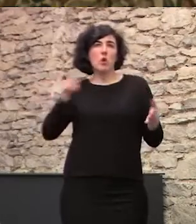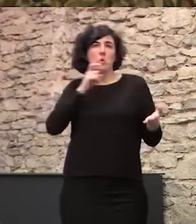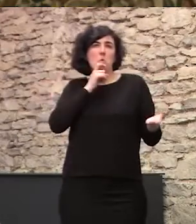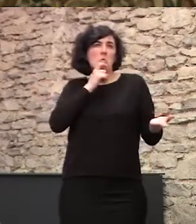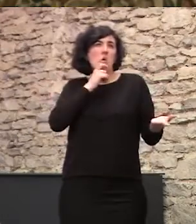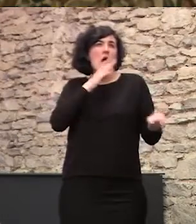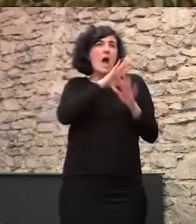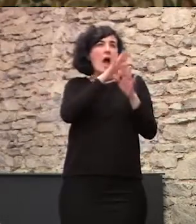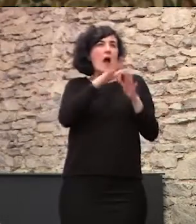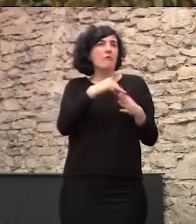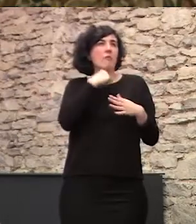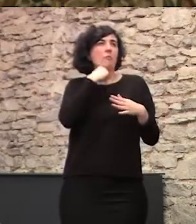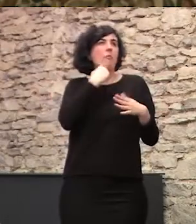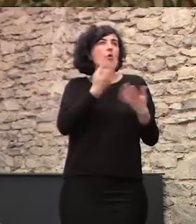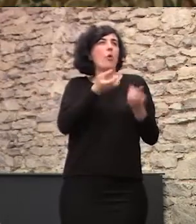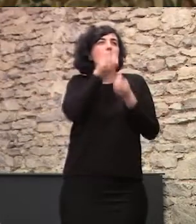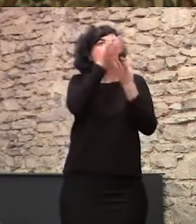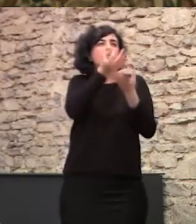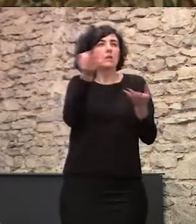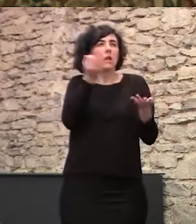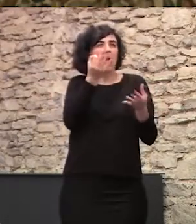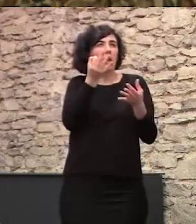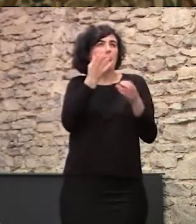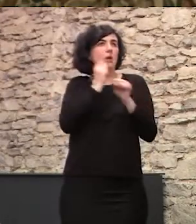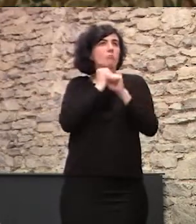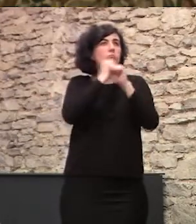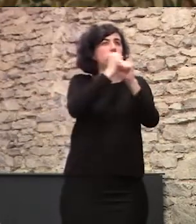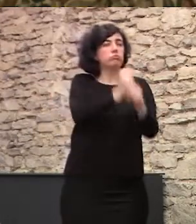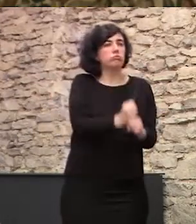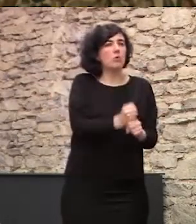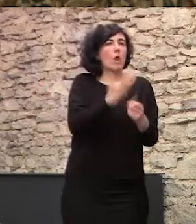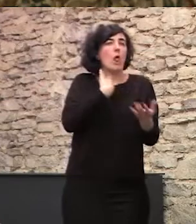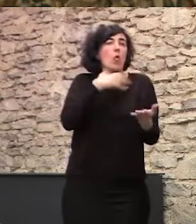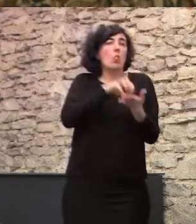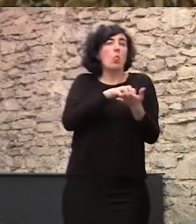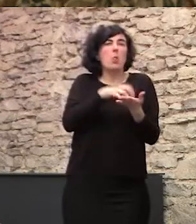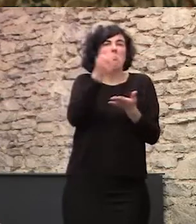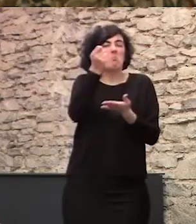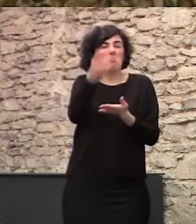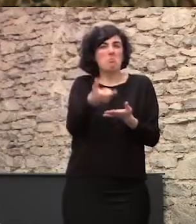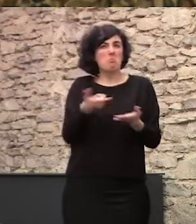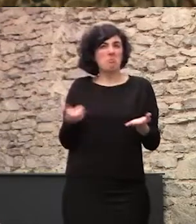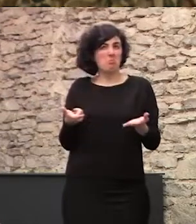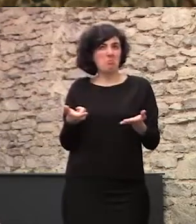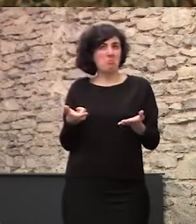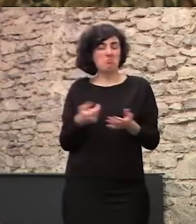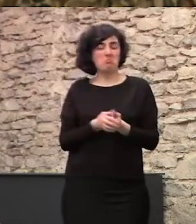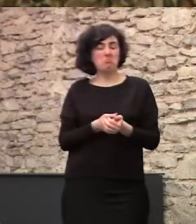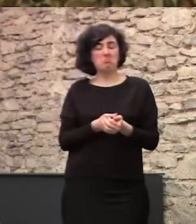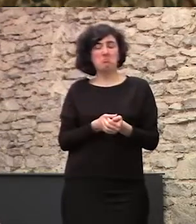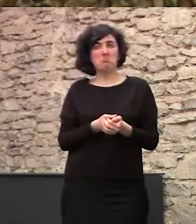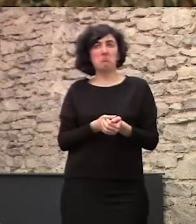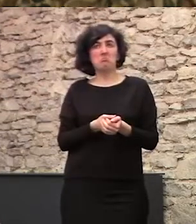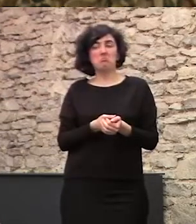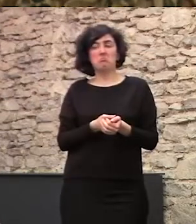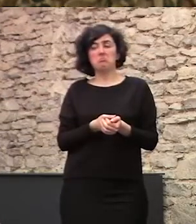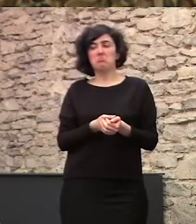du, oza, horrekin ja, horrekin joan nintzen, oran bai egon zientza lantza batzuk, baina oso,